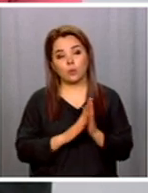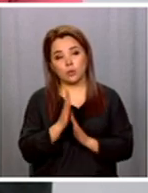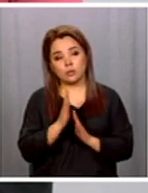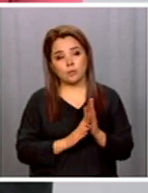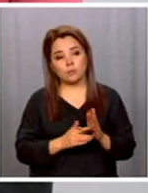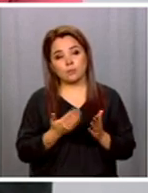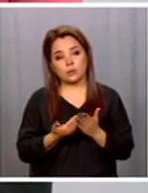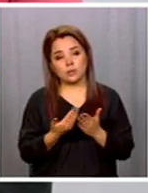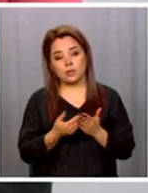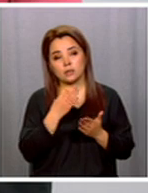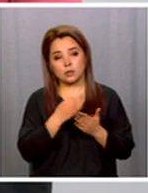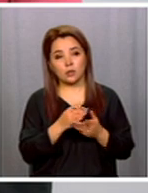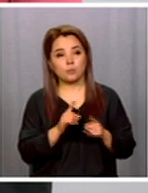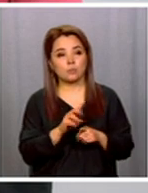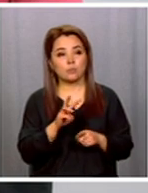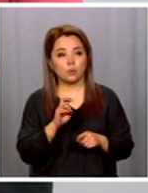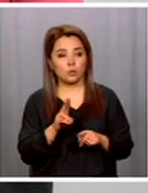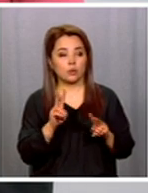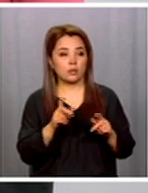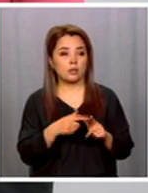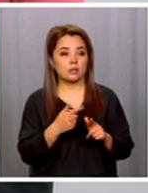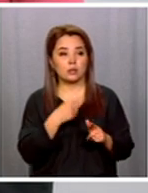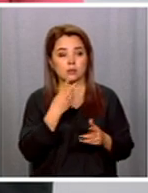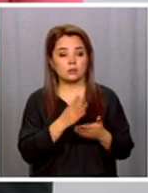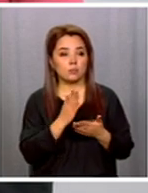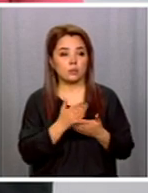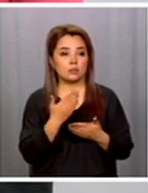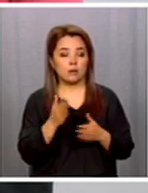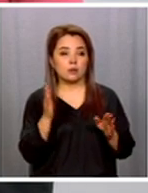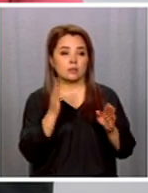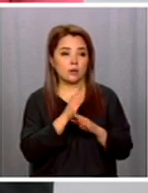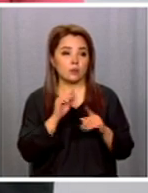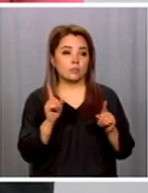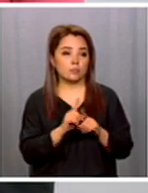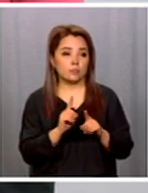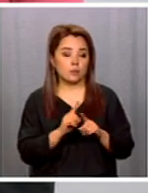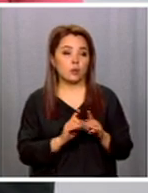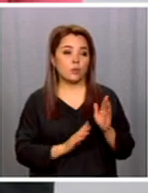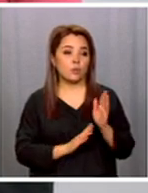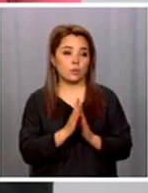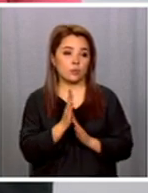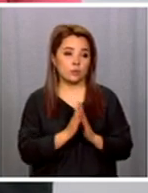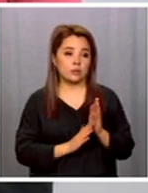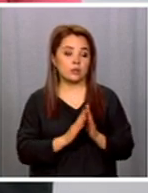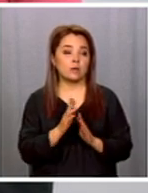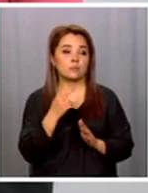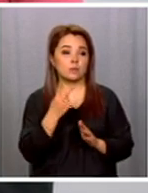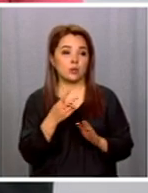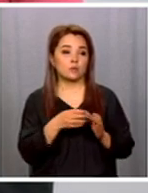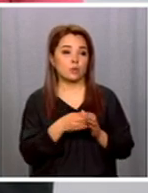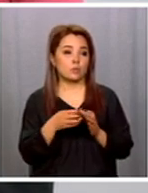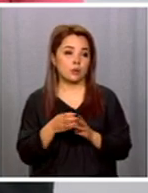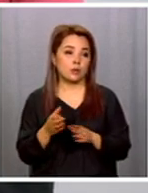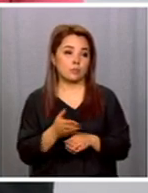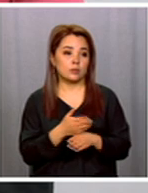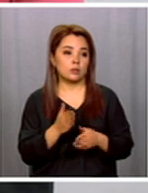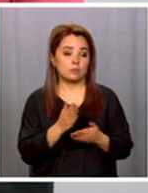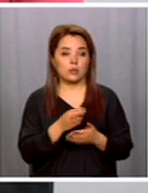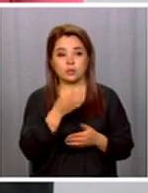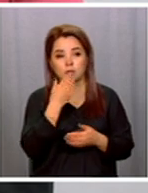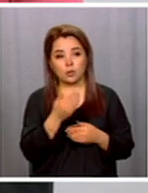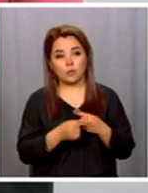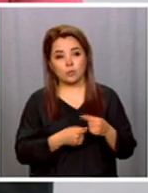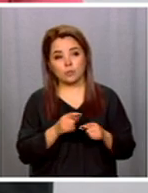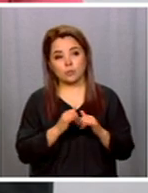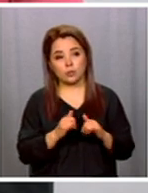ретінде мүктерді алып қарастырамыз. Жалпы, балалар, табиғатта өсімдіктерді үлкен екі топқа бөлуге болады. Яғни тұқымды өсімдіктер